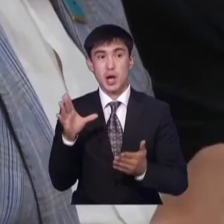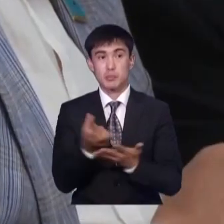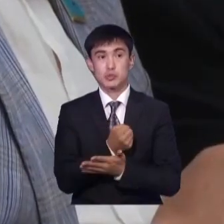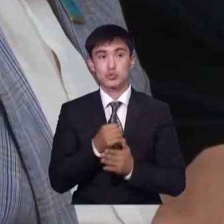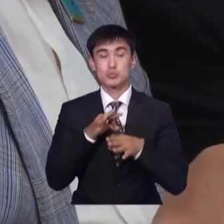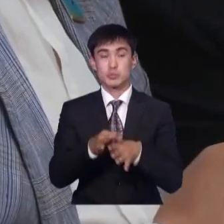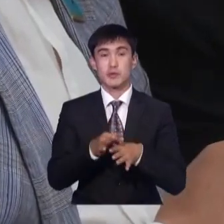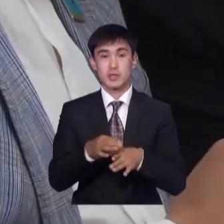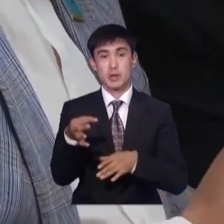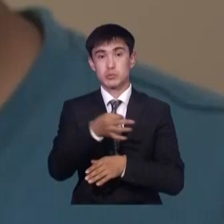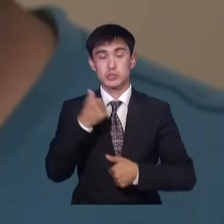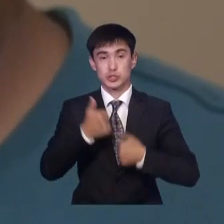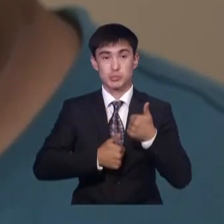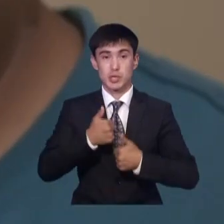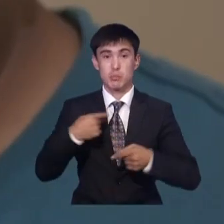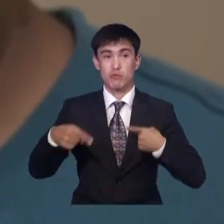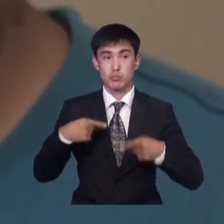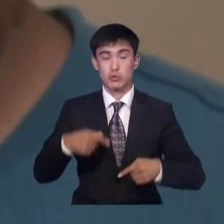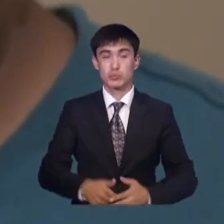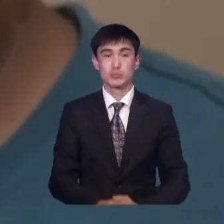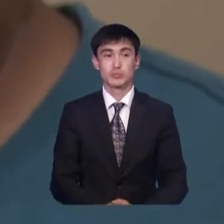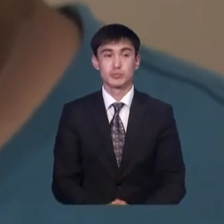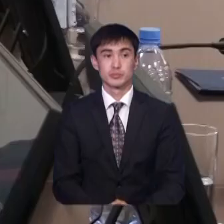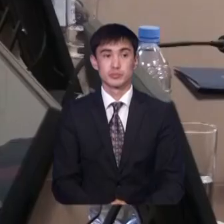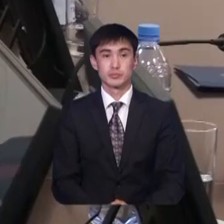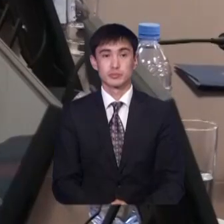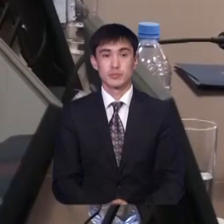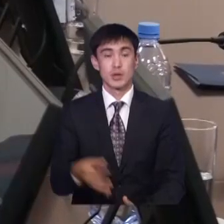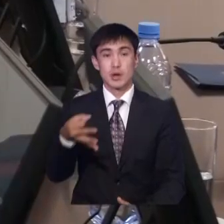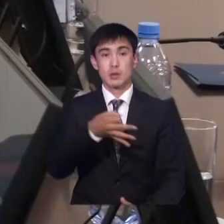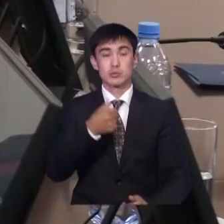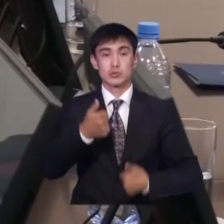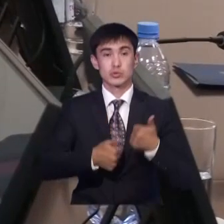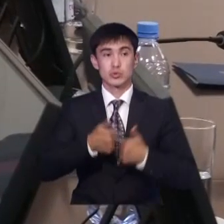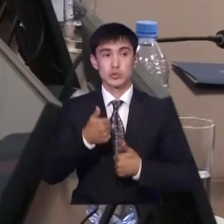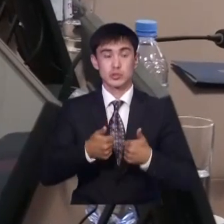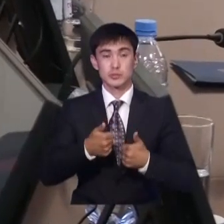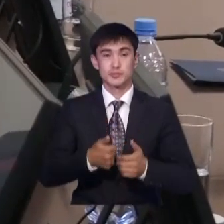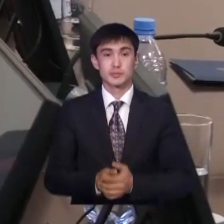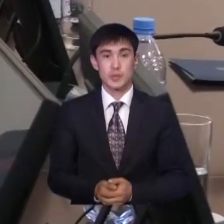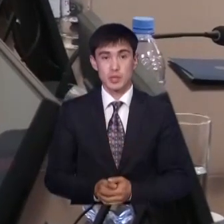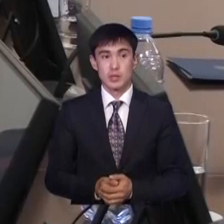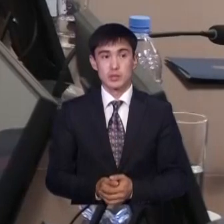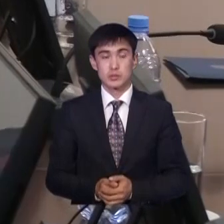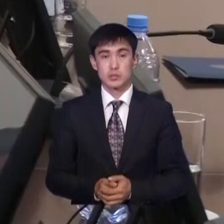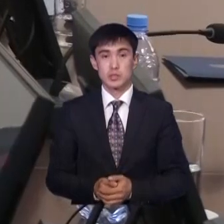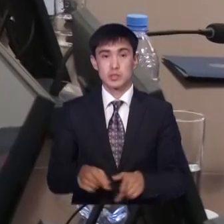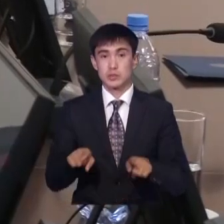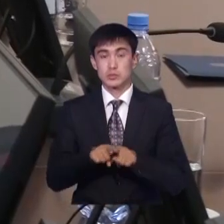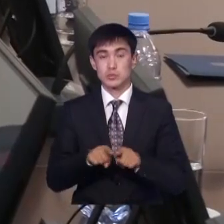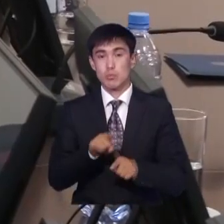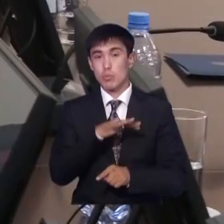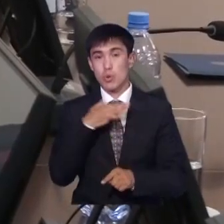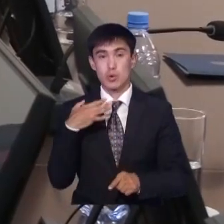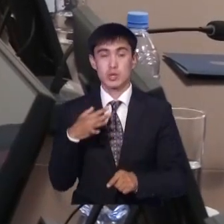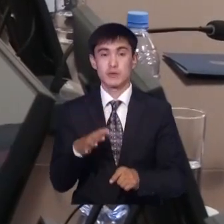успешное проведение областного чемпионата по футболу. Областной турнир уже кубжилдар болмапты. Таких турниров не